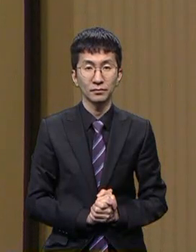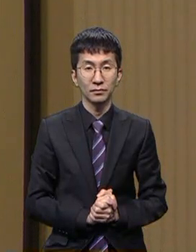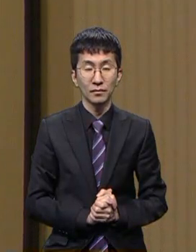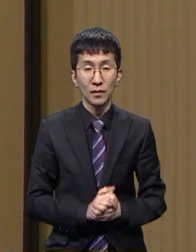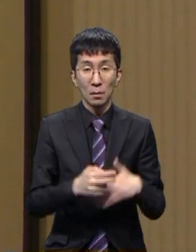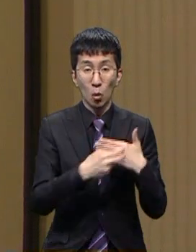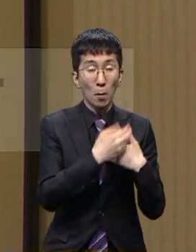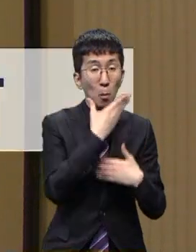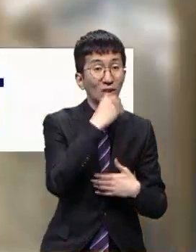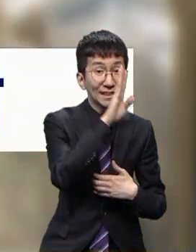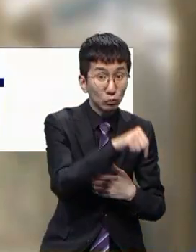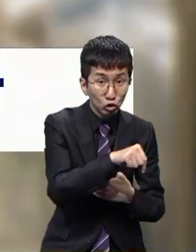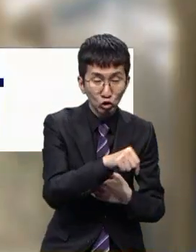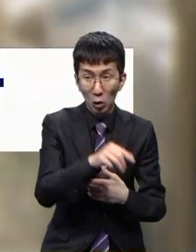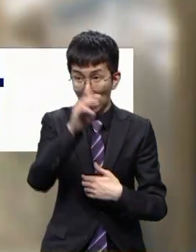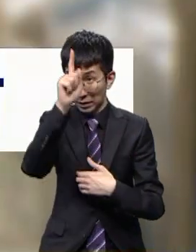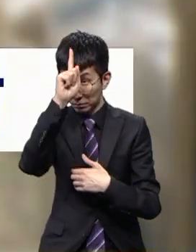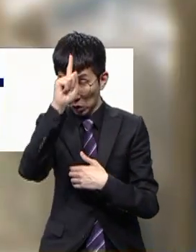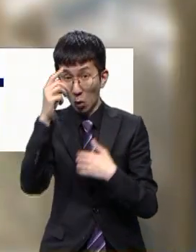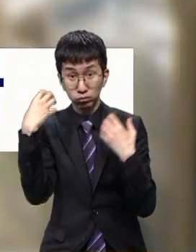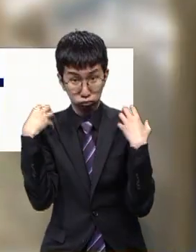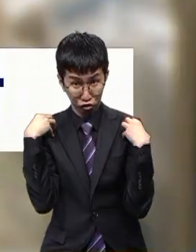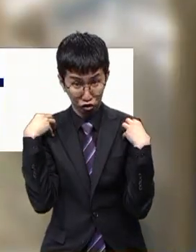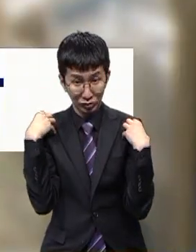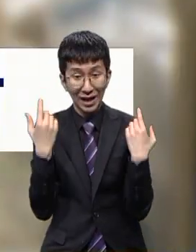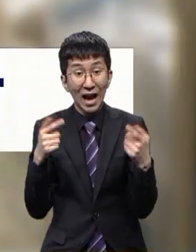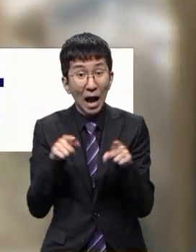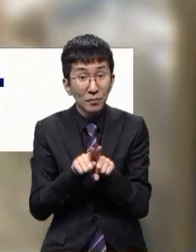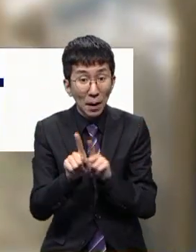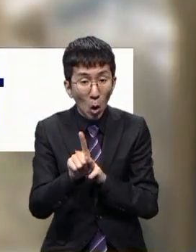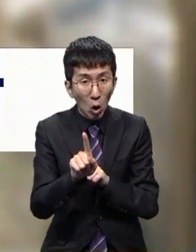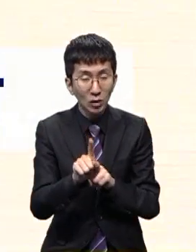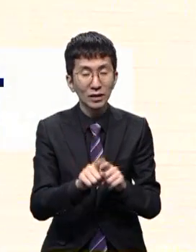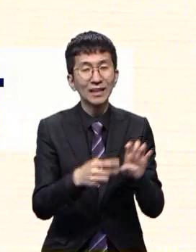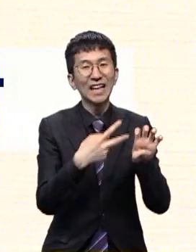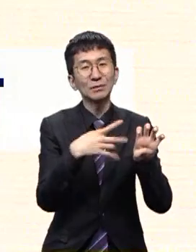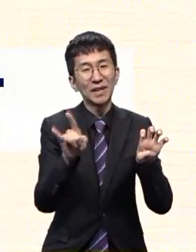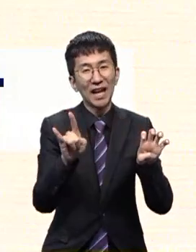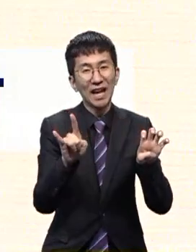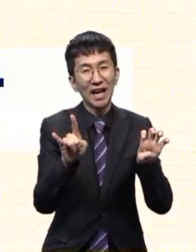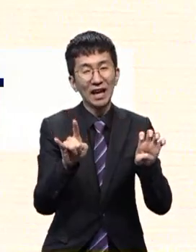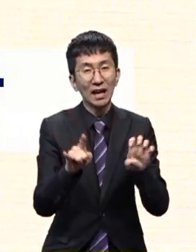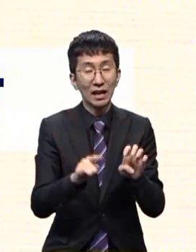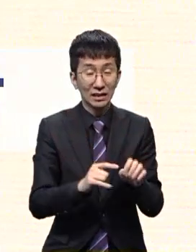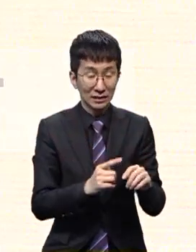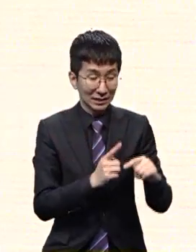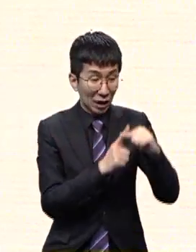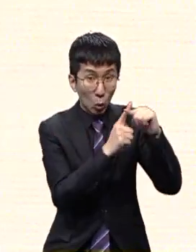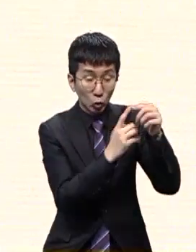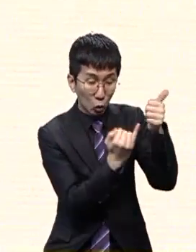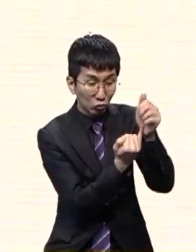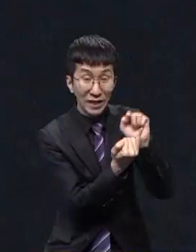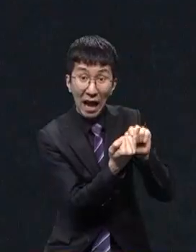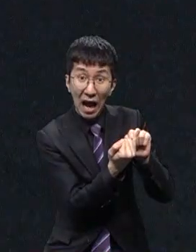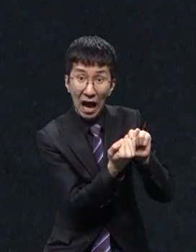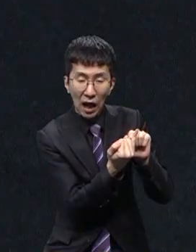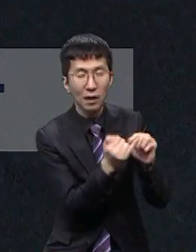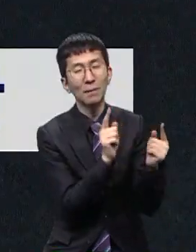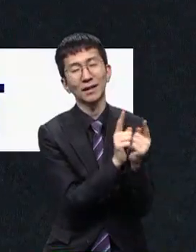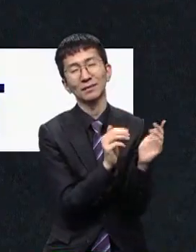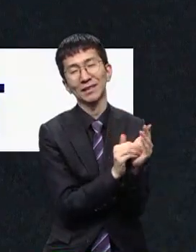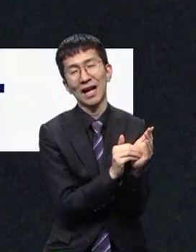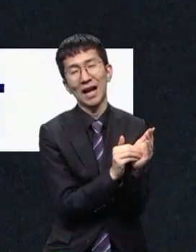보건복지부와 질병관리청, 지자체 관계자들이 40대 간호조무사 가족을 찾았습니다. 백신 접종 후 사지마비